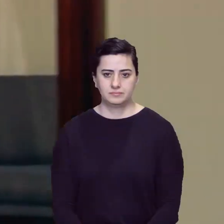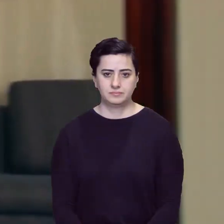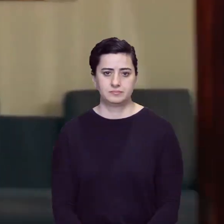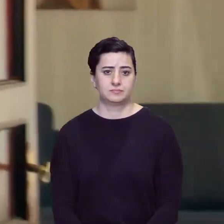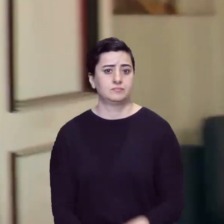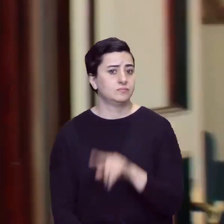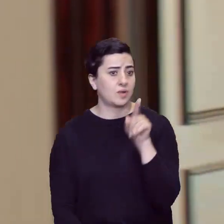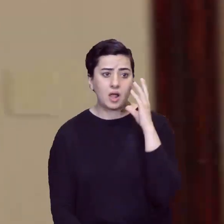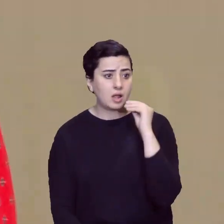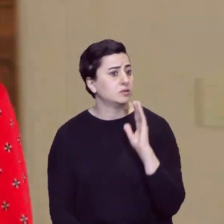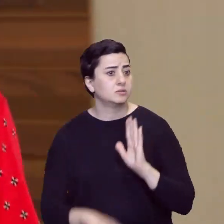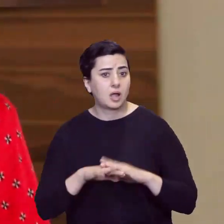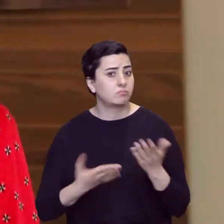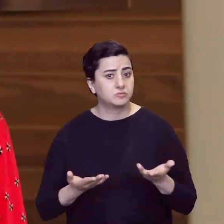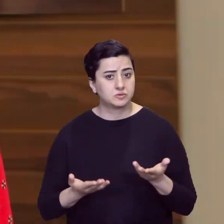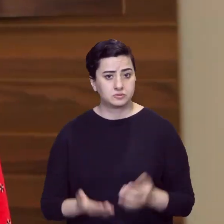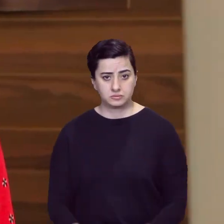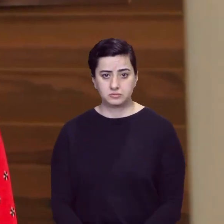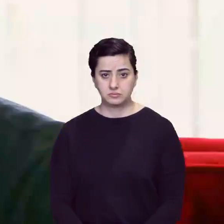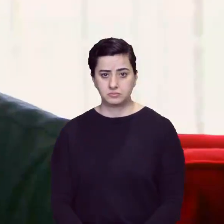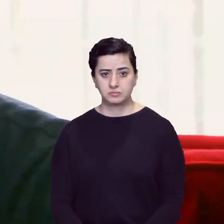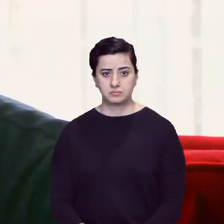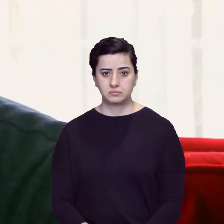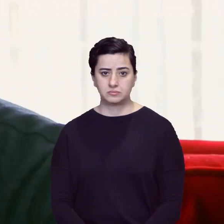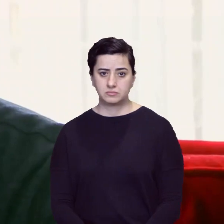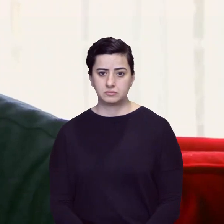Ya anlarlarsa peki? O zaman ne yapacağız?